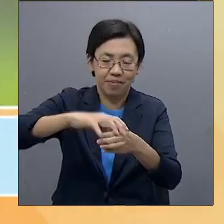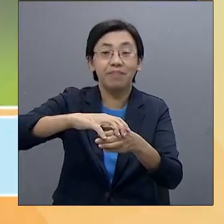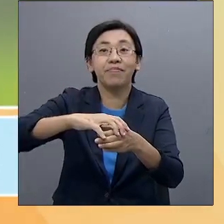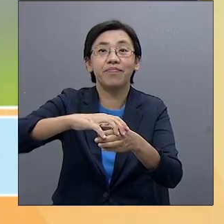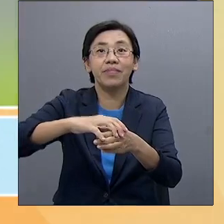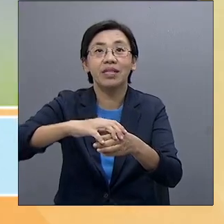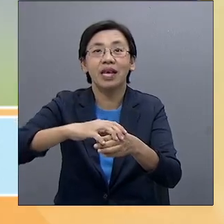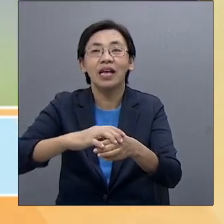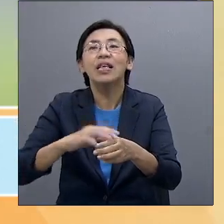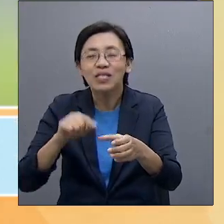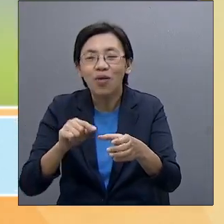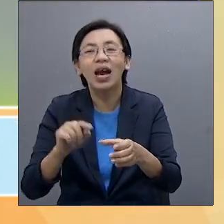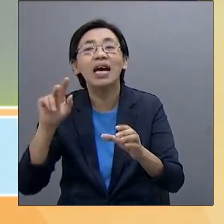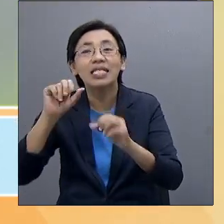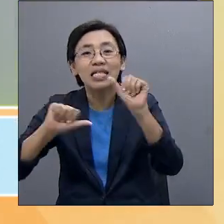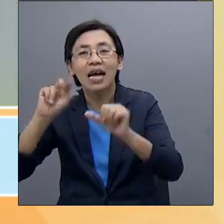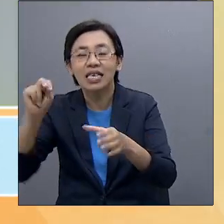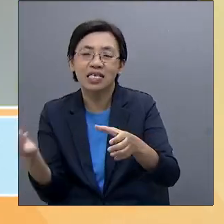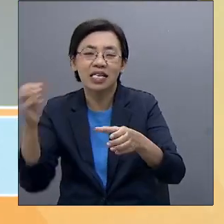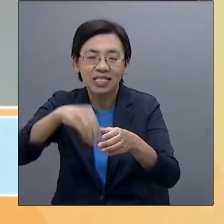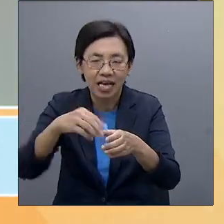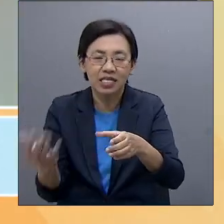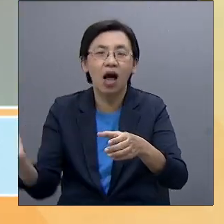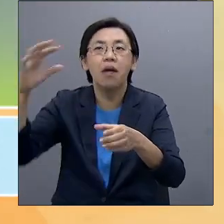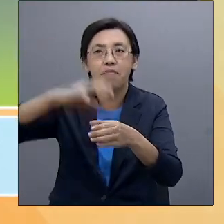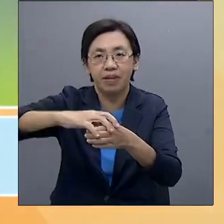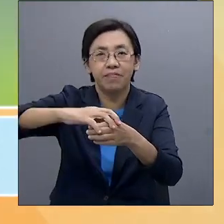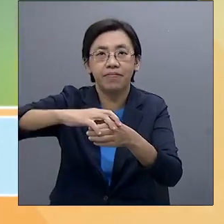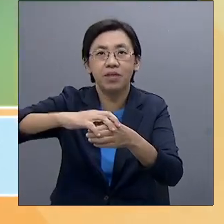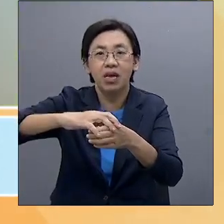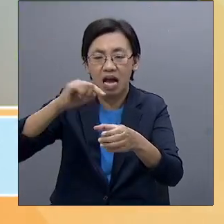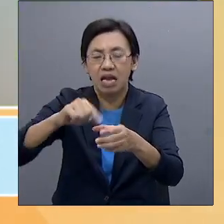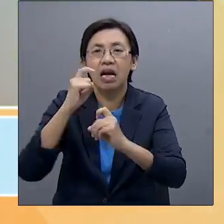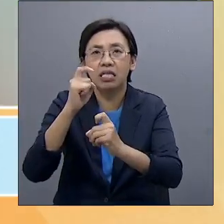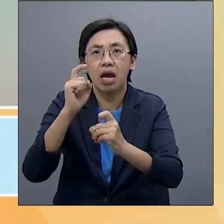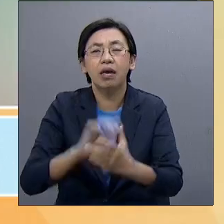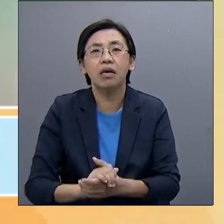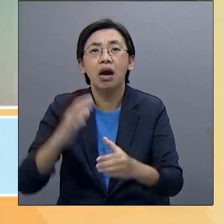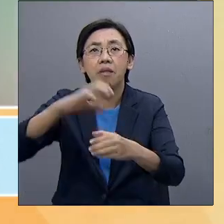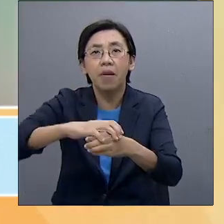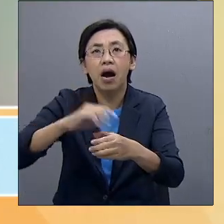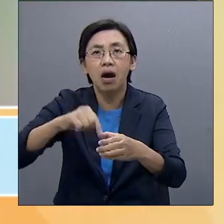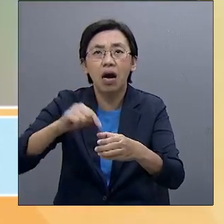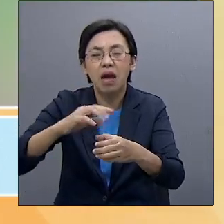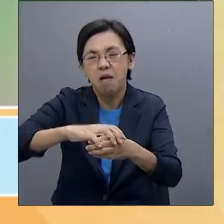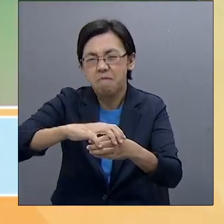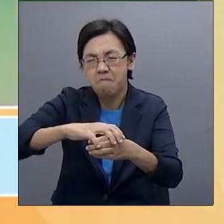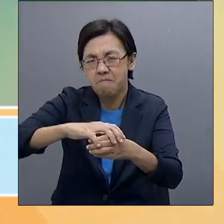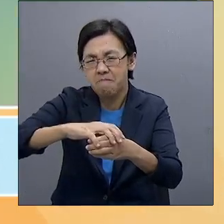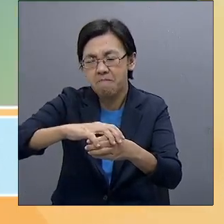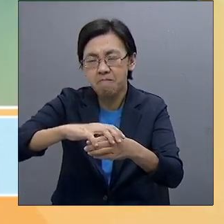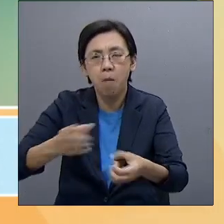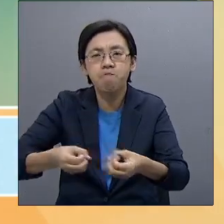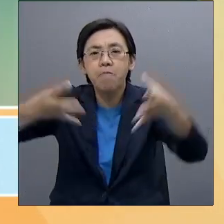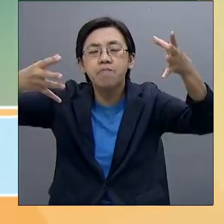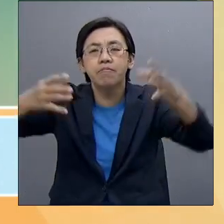าสนิทแล้วสมมติไปใส่ขวดเทอร์มอสอย่างเงี้ยถ้าปิดฝาสนิทเนี่ยอันตรายมากครับเพราะว่าในนั้นอาจจะเกิดความดันสูงมหาศาลเลยมันจะระเบิด